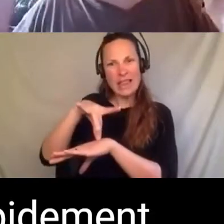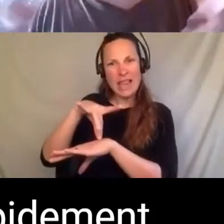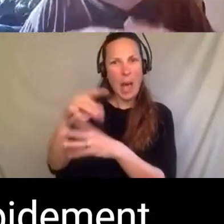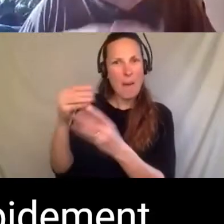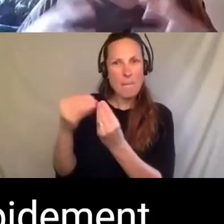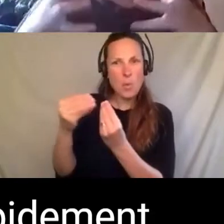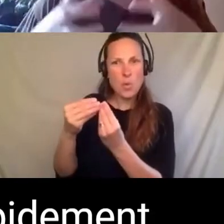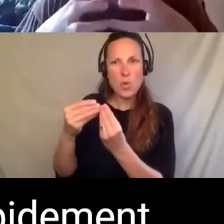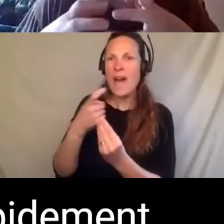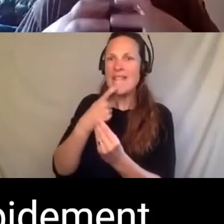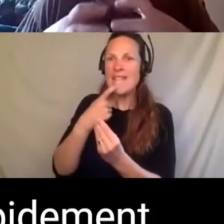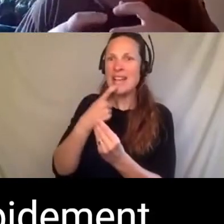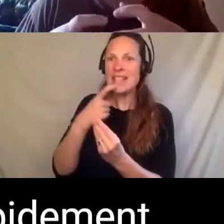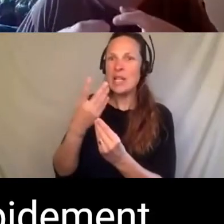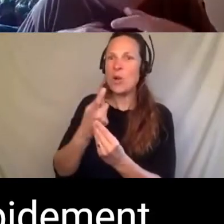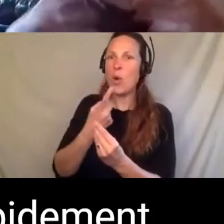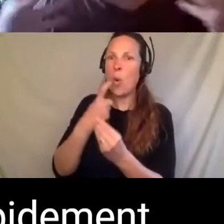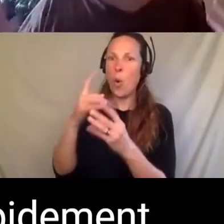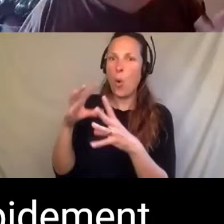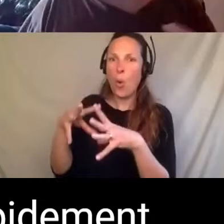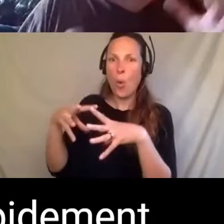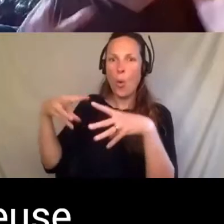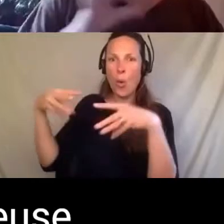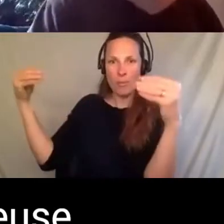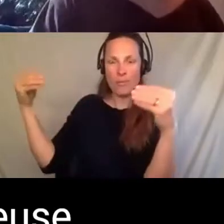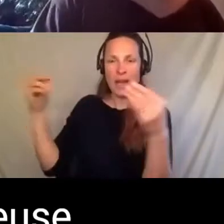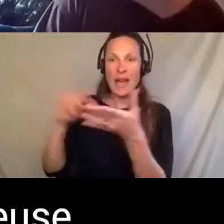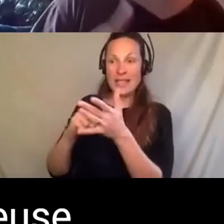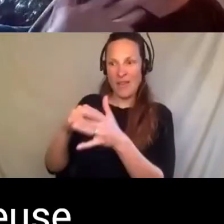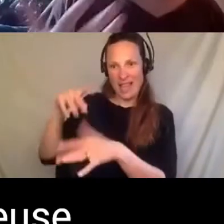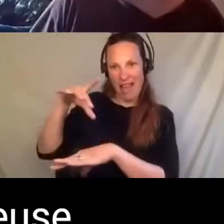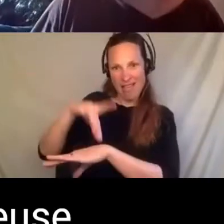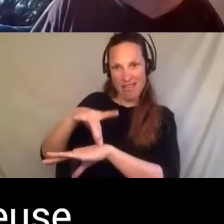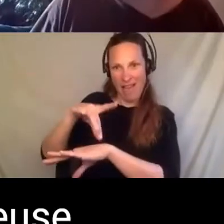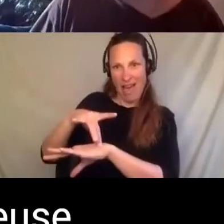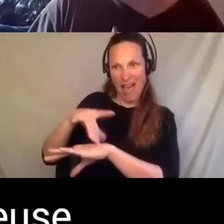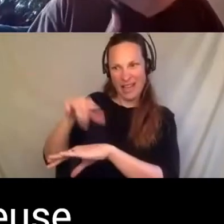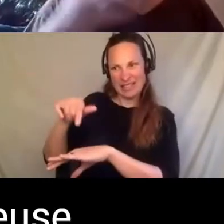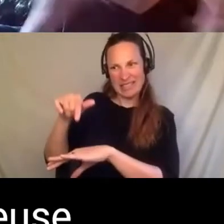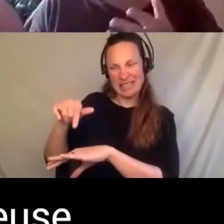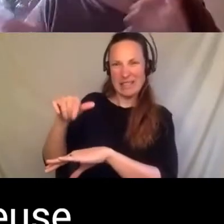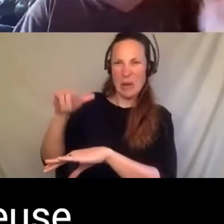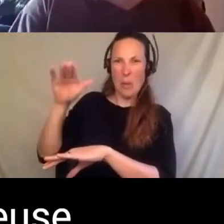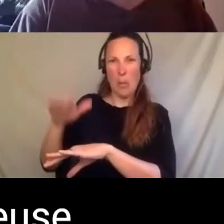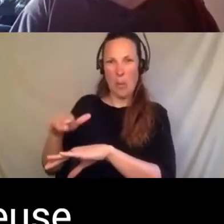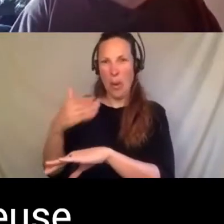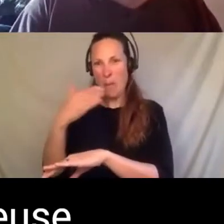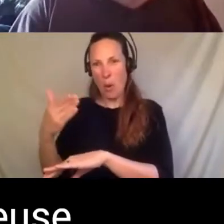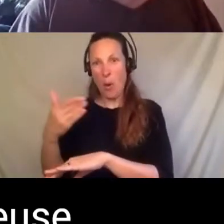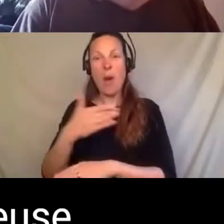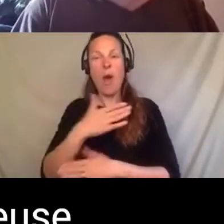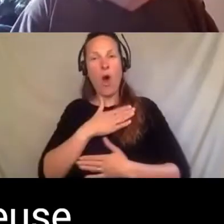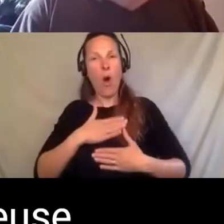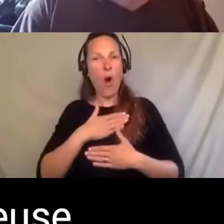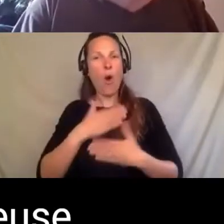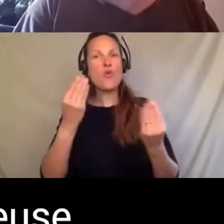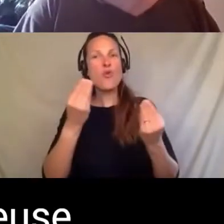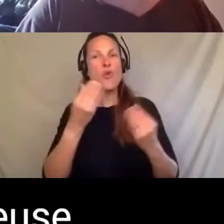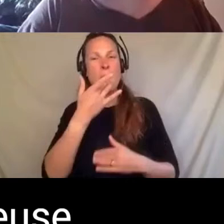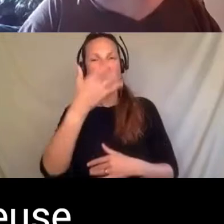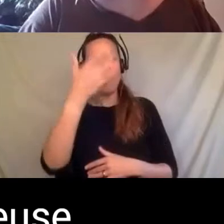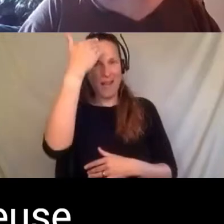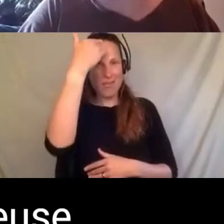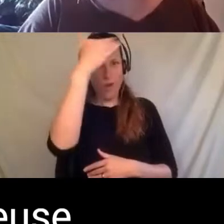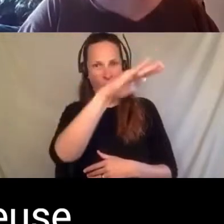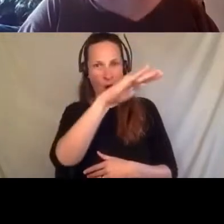s'évapore plus rapidement, le terreau devient plus sec plus vite. Alors, en pleine terre, elle est plus heureuse. Et en pot, ça se peut